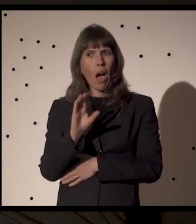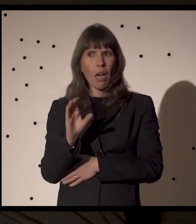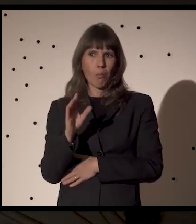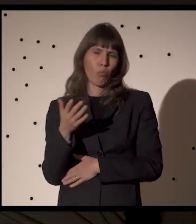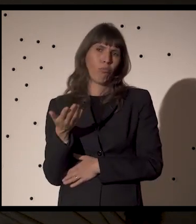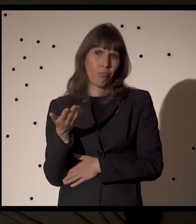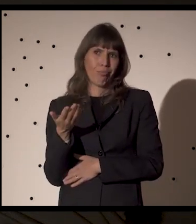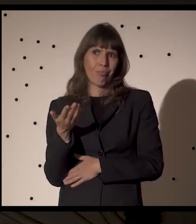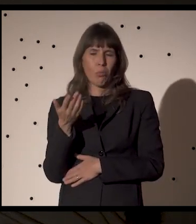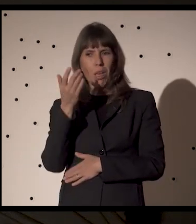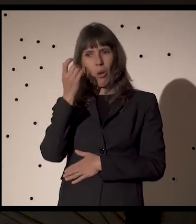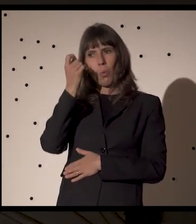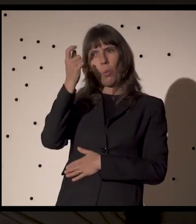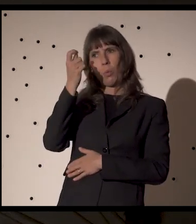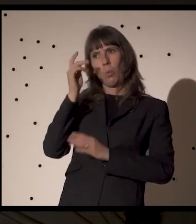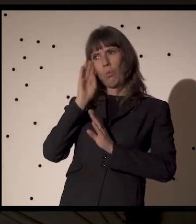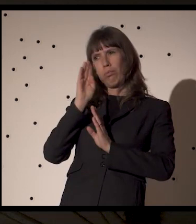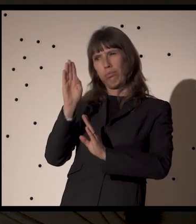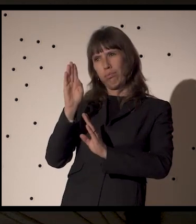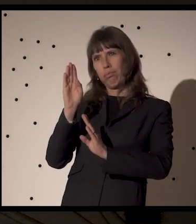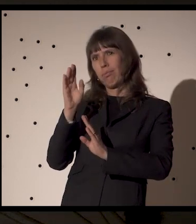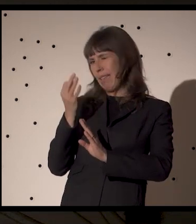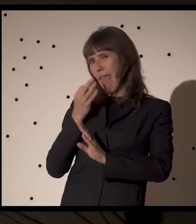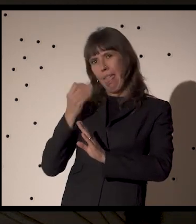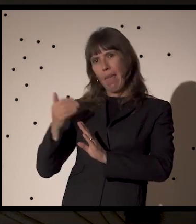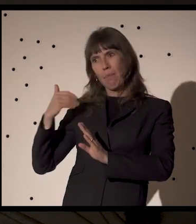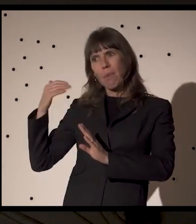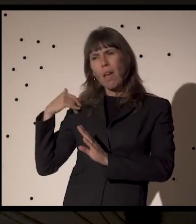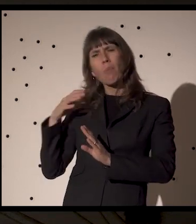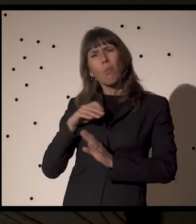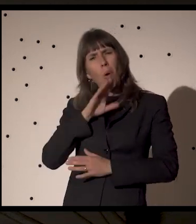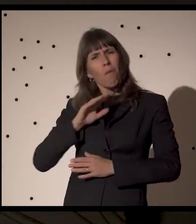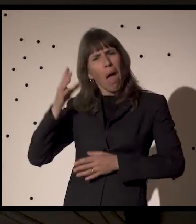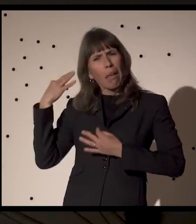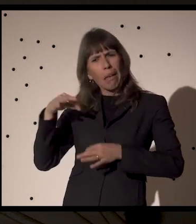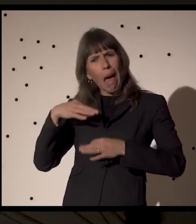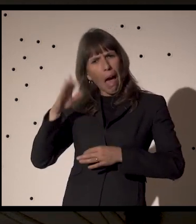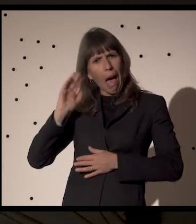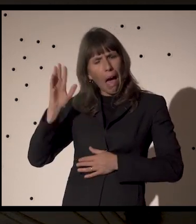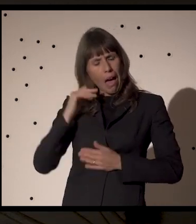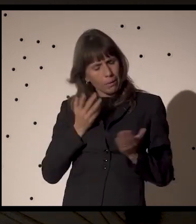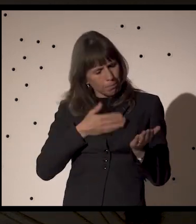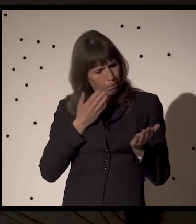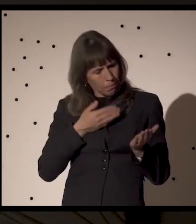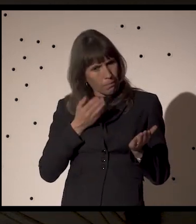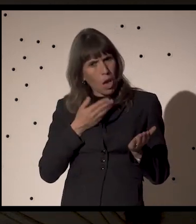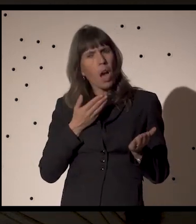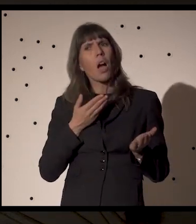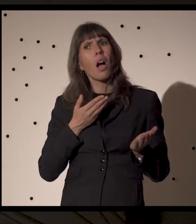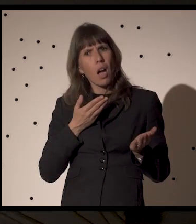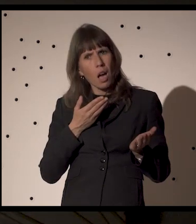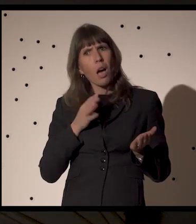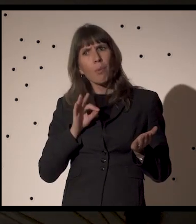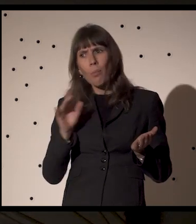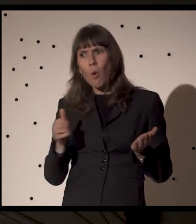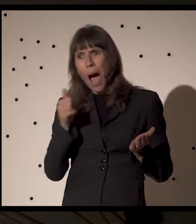ho visto fra le vecchie carte della nostra fondazione che la collaborazione è cominciata l'anno stesso in cui